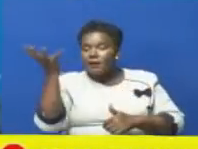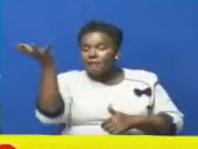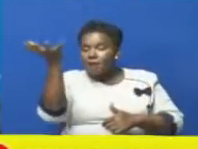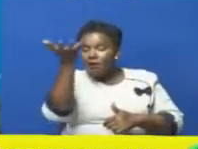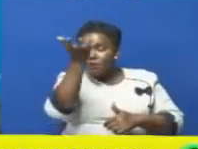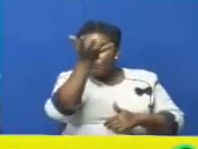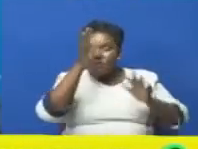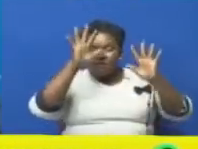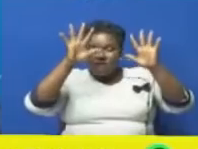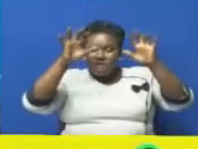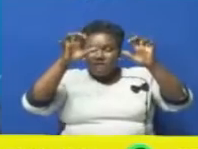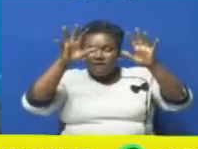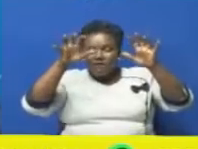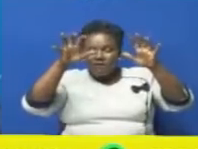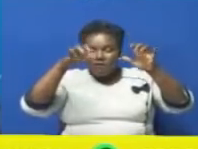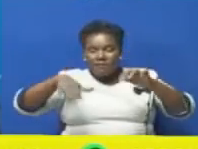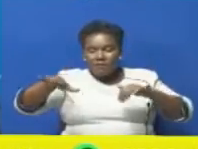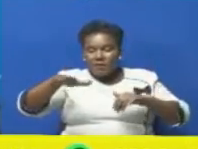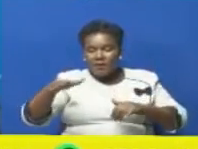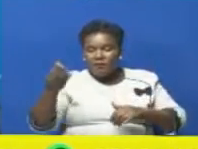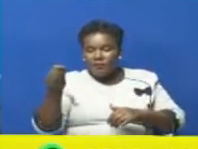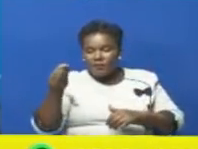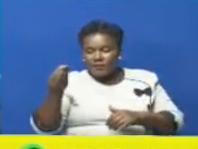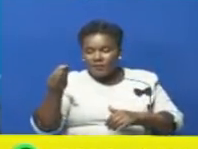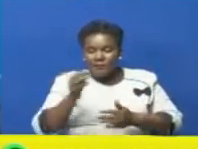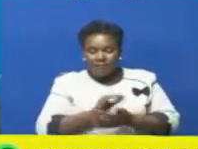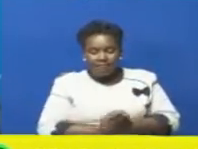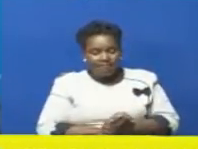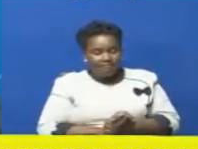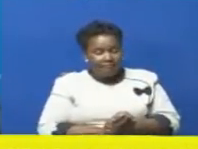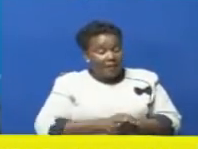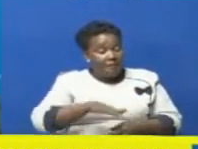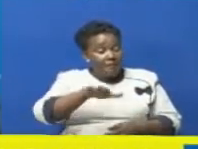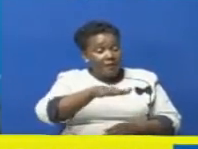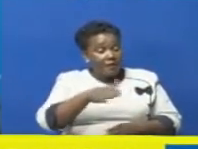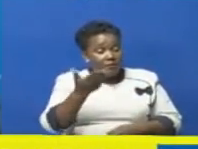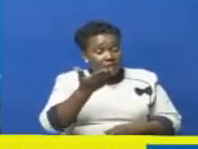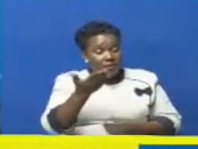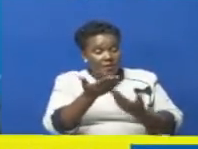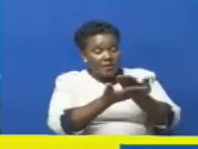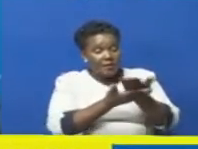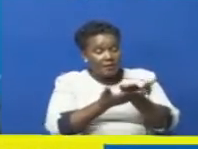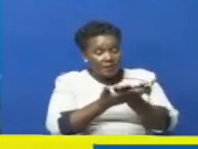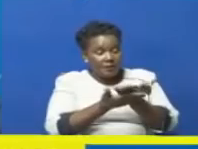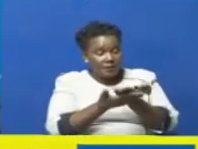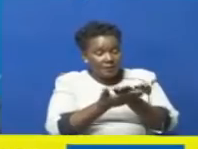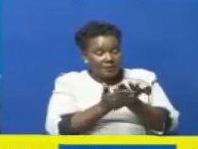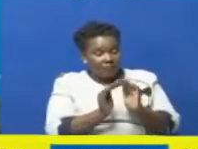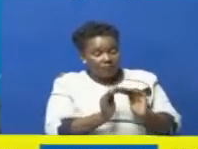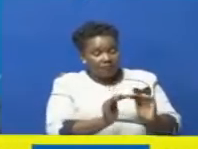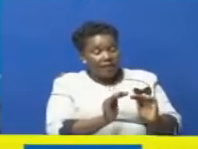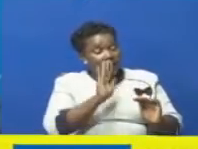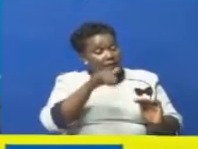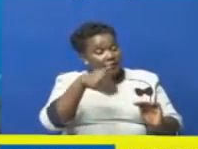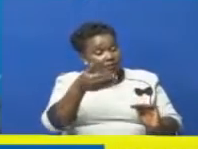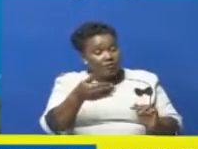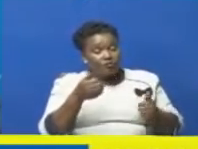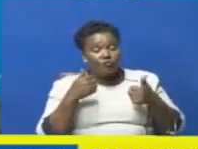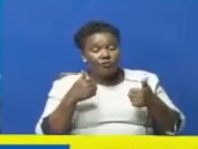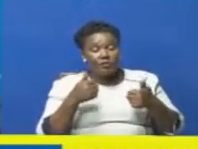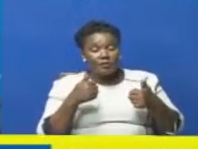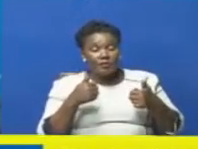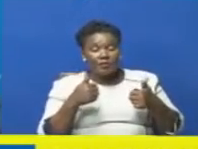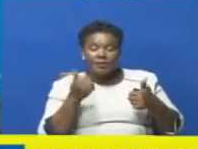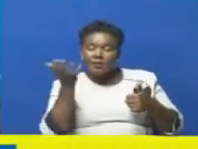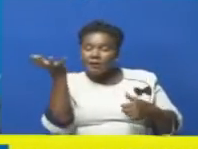kiasi, mvua nyepesi katika maeneo machache. Huku maeneo mengine ya chetu yaliyosalia kwa siku ya kesho yanatarajiwa kuwa na hali